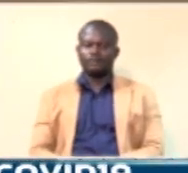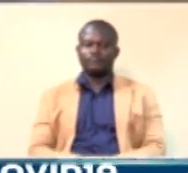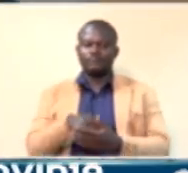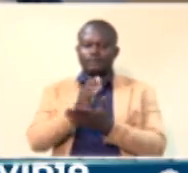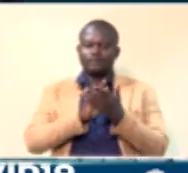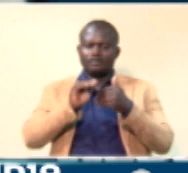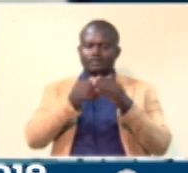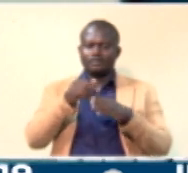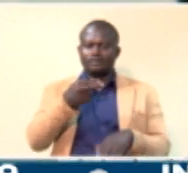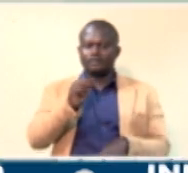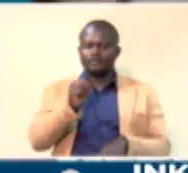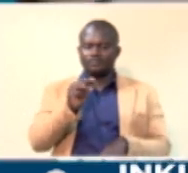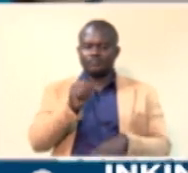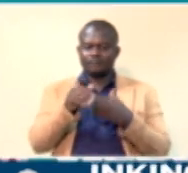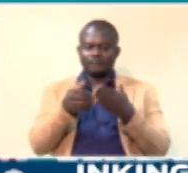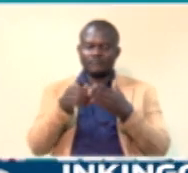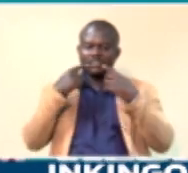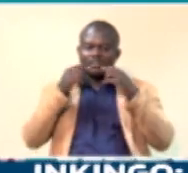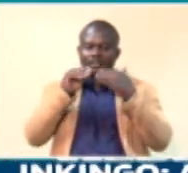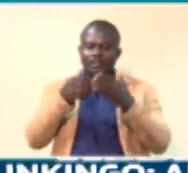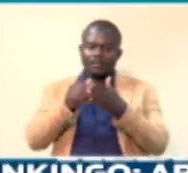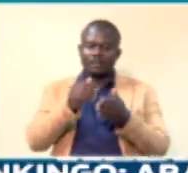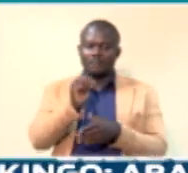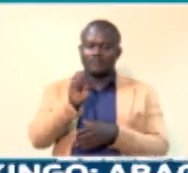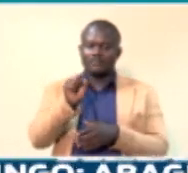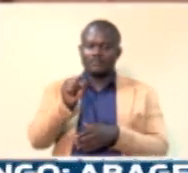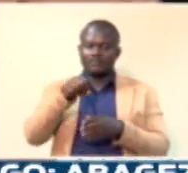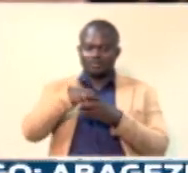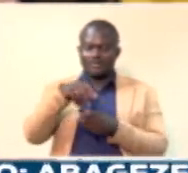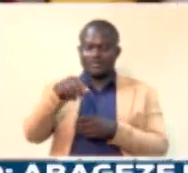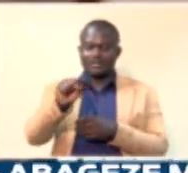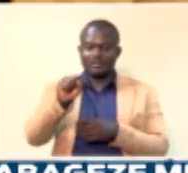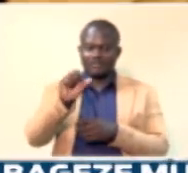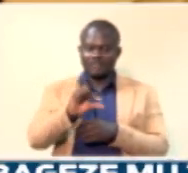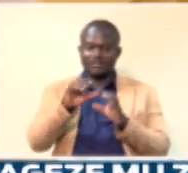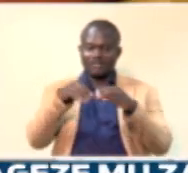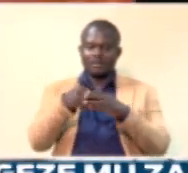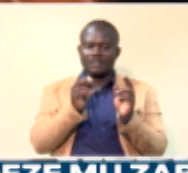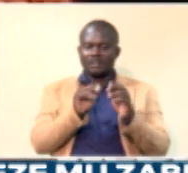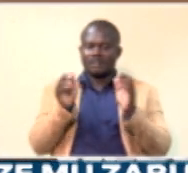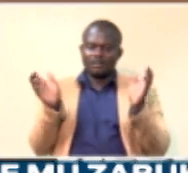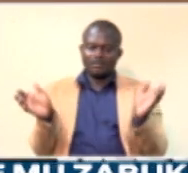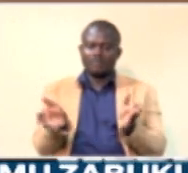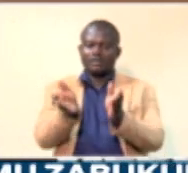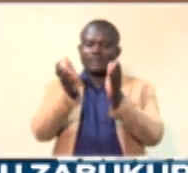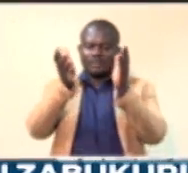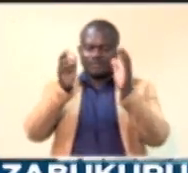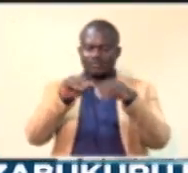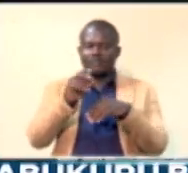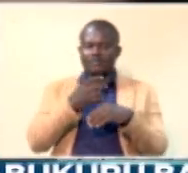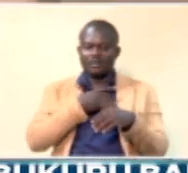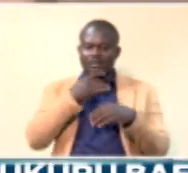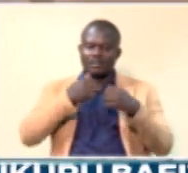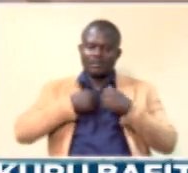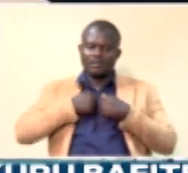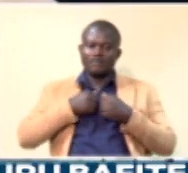Ruhago barimo Hitimana Claude basanga kugenda kwa Lionel Messi mu ikipe ya Paris Saint-Germain ikipe isanzwe yamamaza gahunda ya Visit Rwanda ari inyungu ikomeye